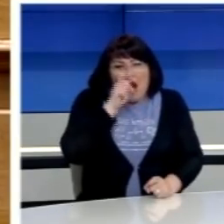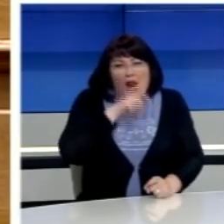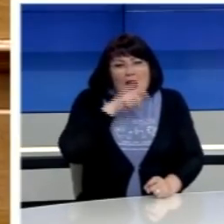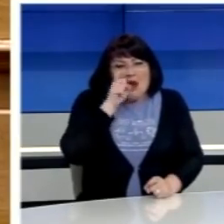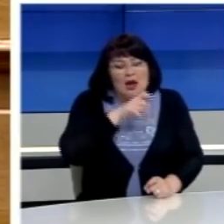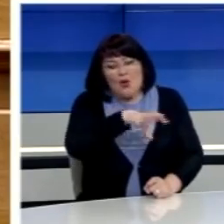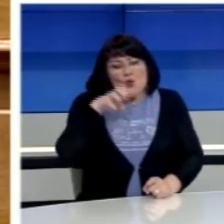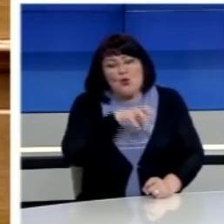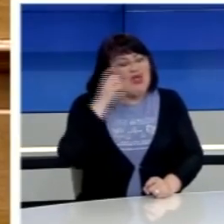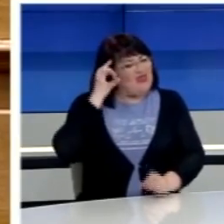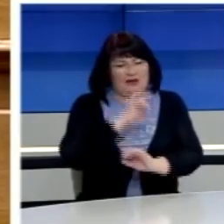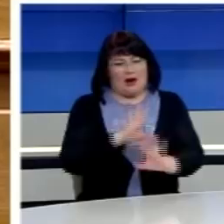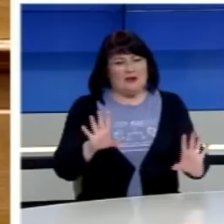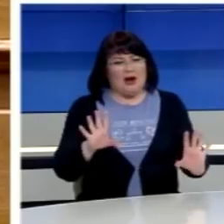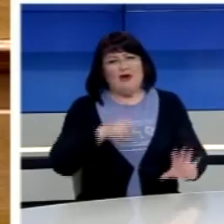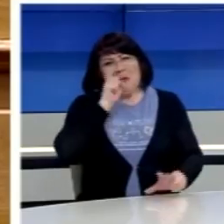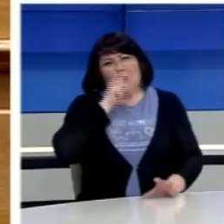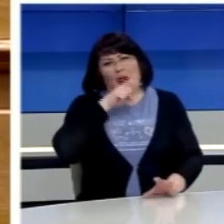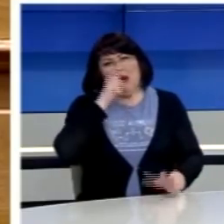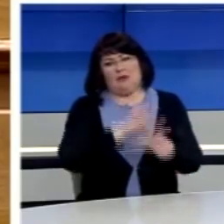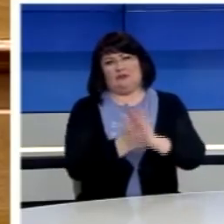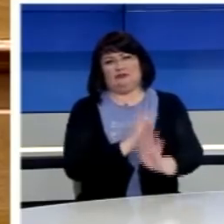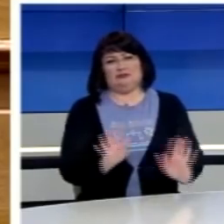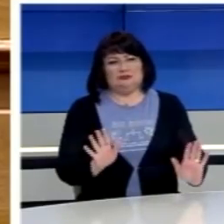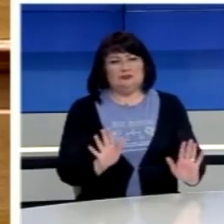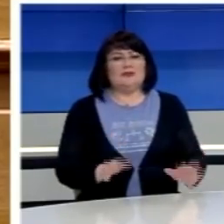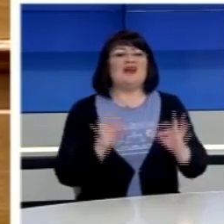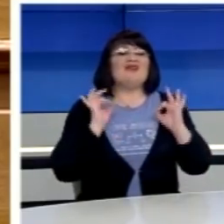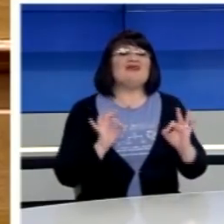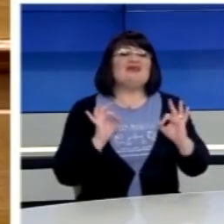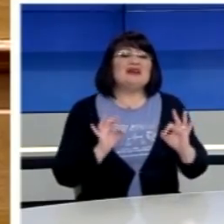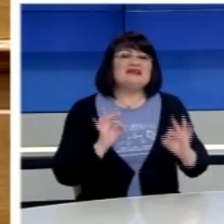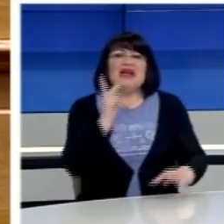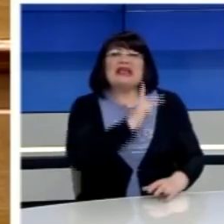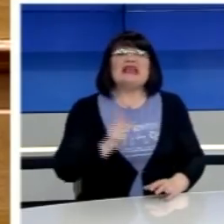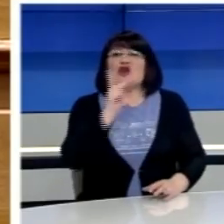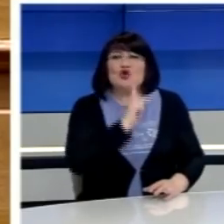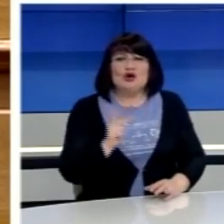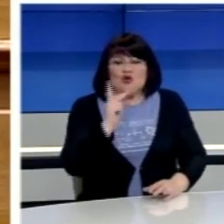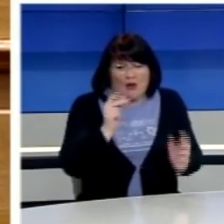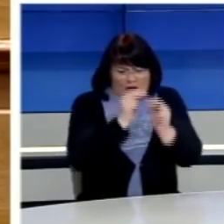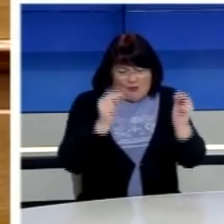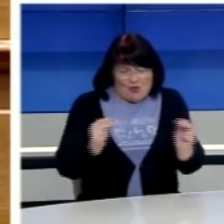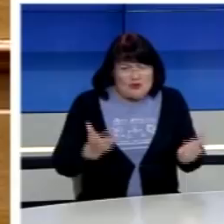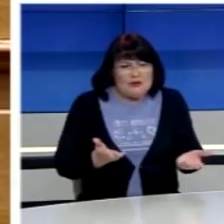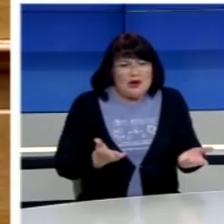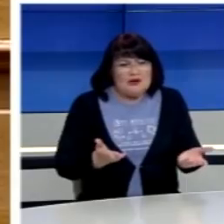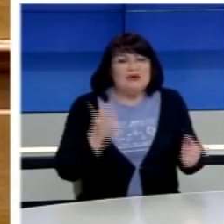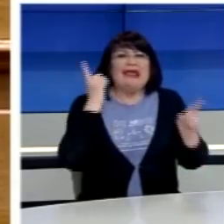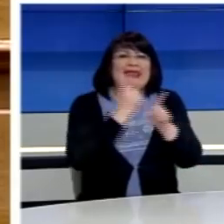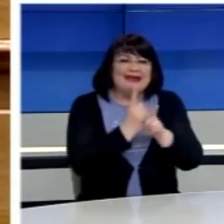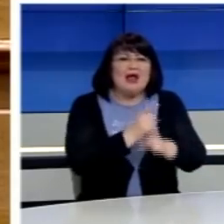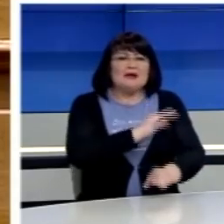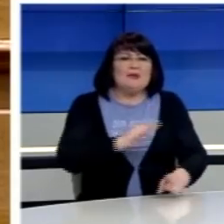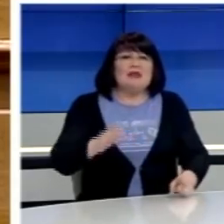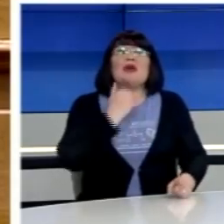μην αφομοιώνουν ουσιαστικά τη γνώση. Και προφανώς αυτό έχει και κοινωνικό πρόσημο. Είναι κυρίως τα παιδιά που δεν